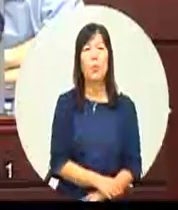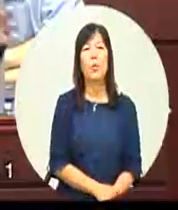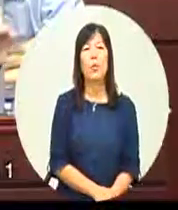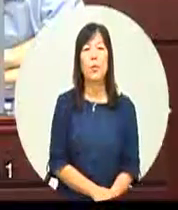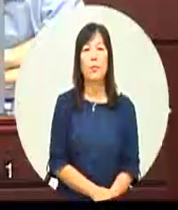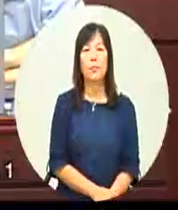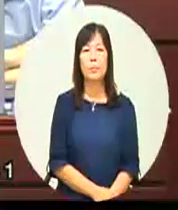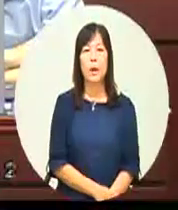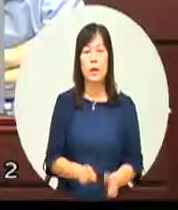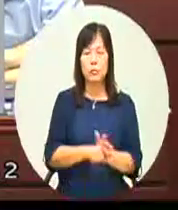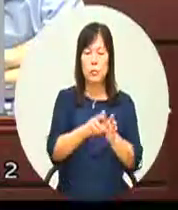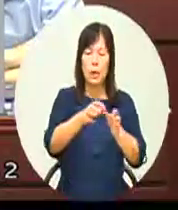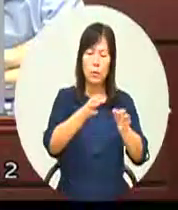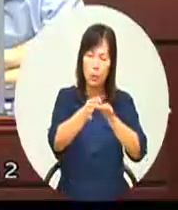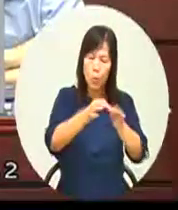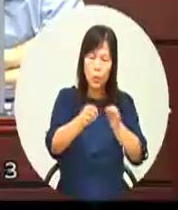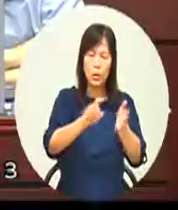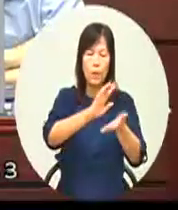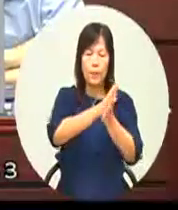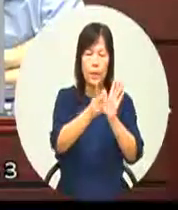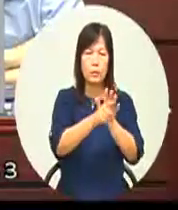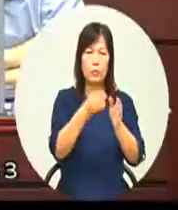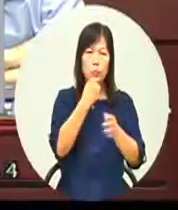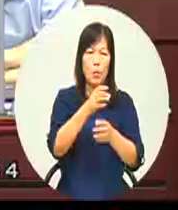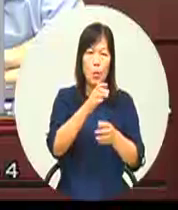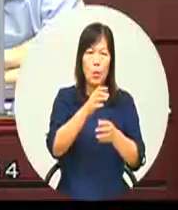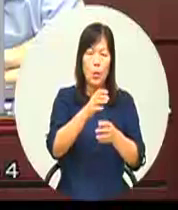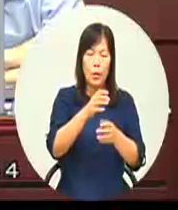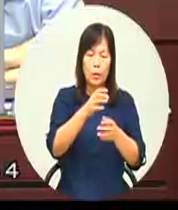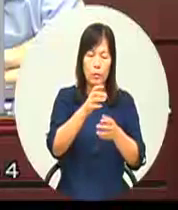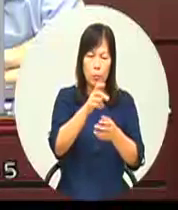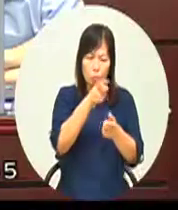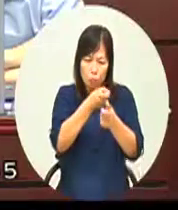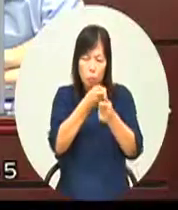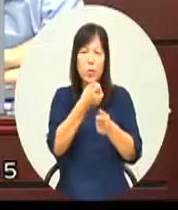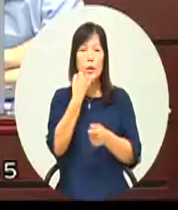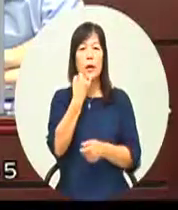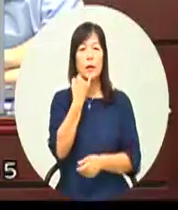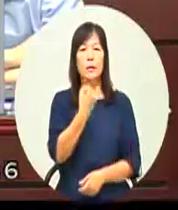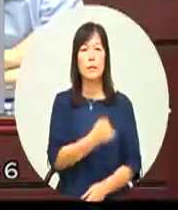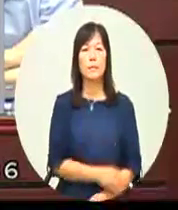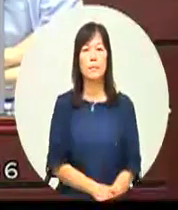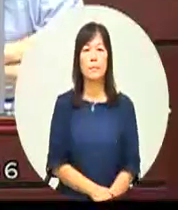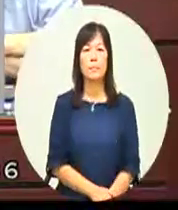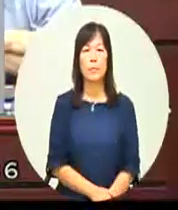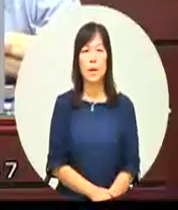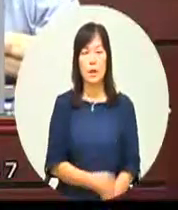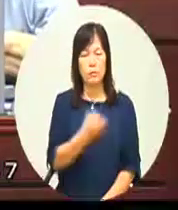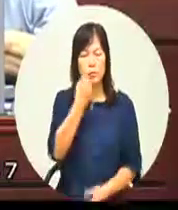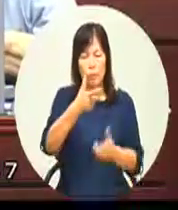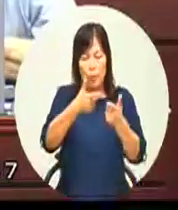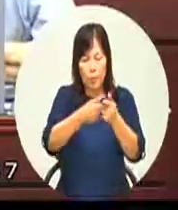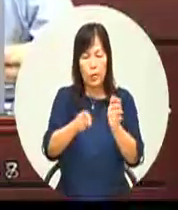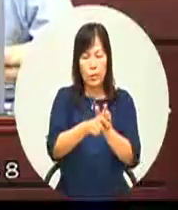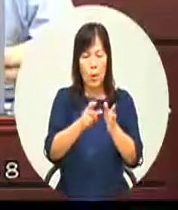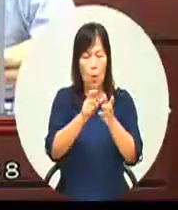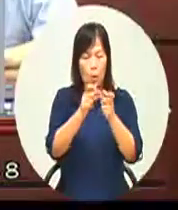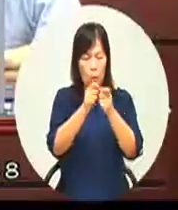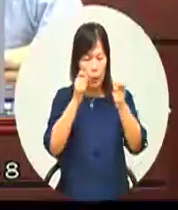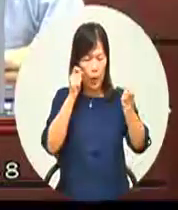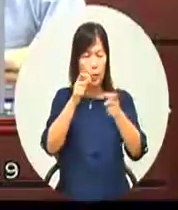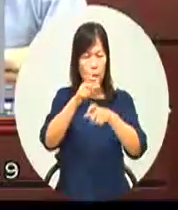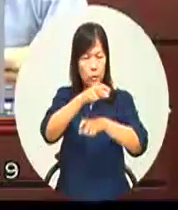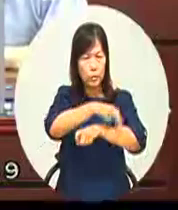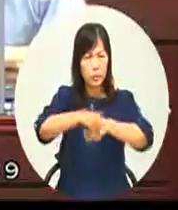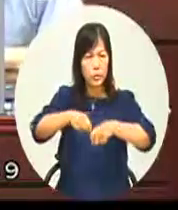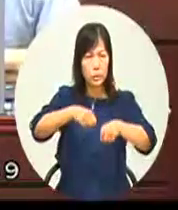实整个营运起来才会有足够的这个密度来吸引。是是是，要符合长远的计划。那另外就是